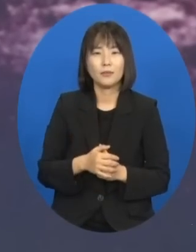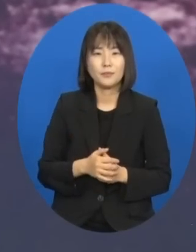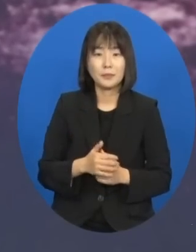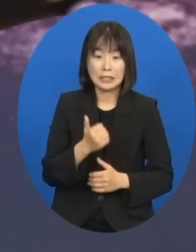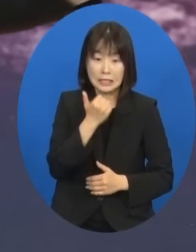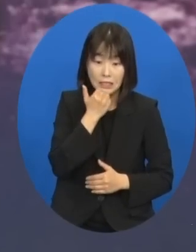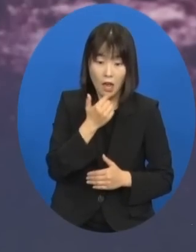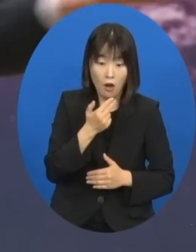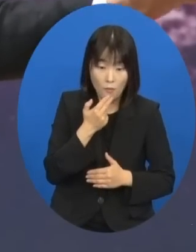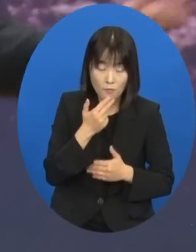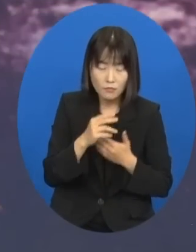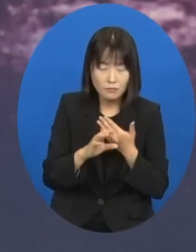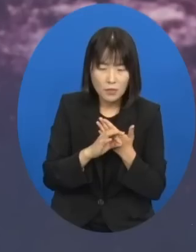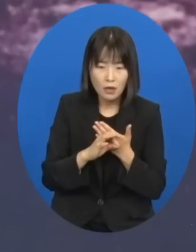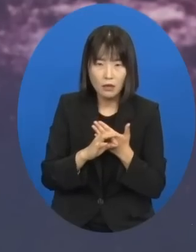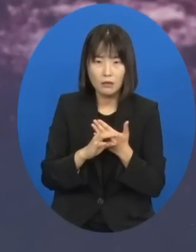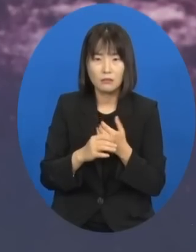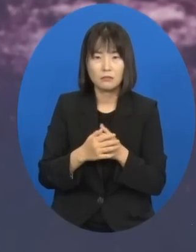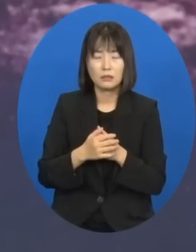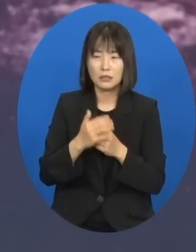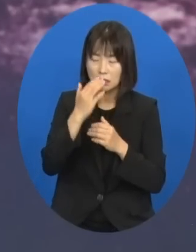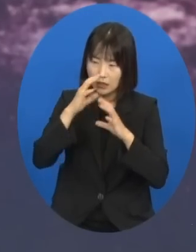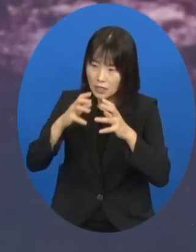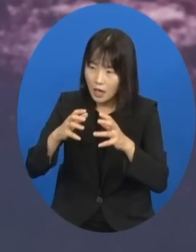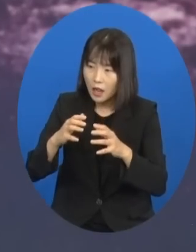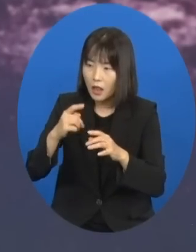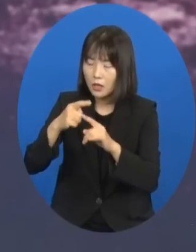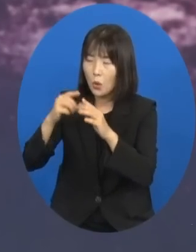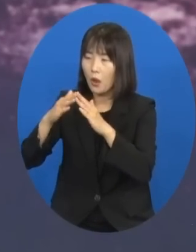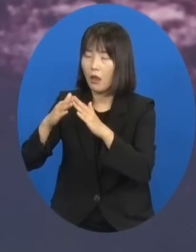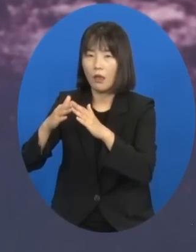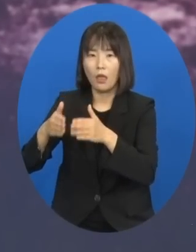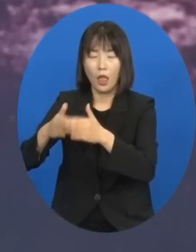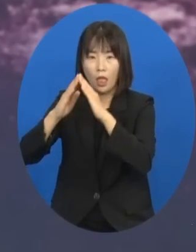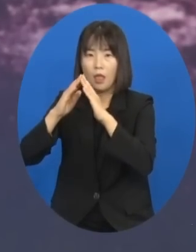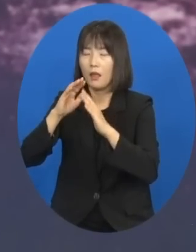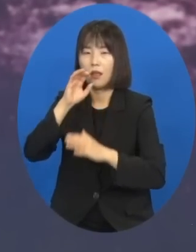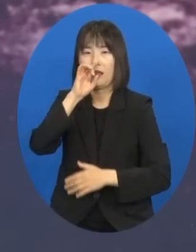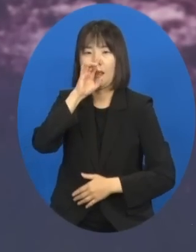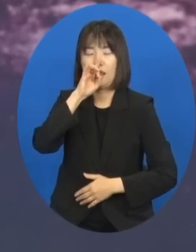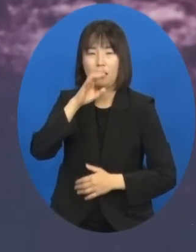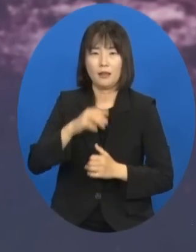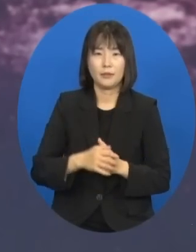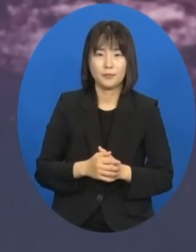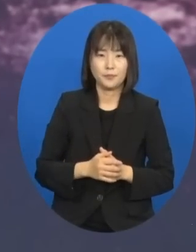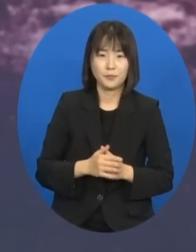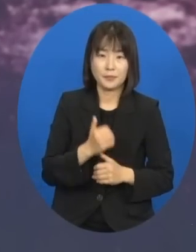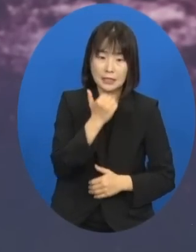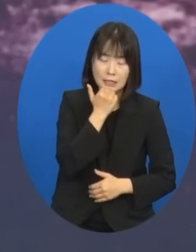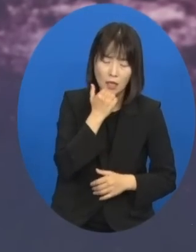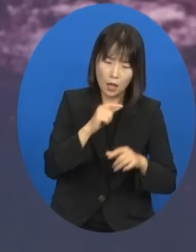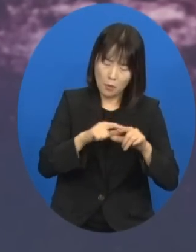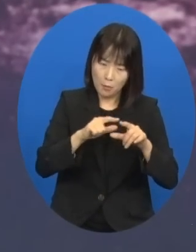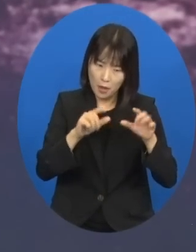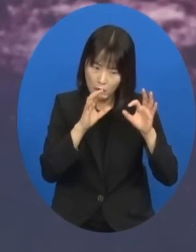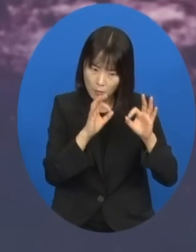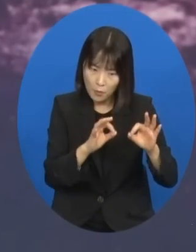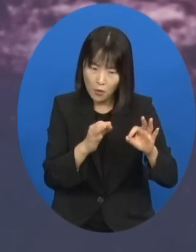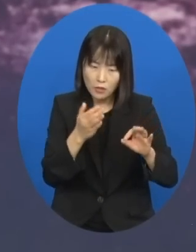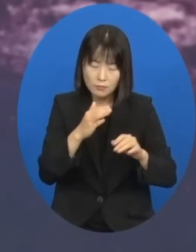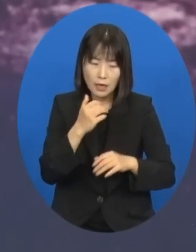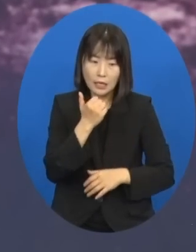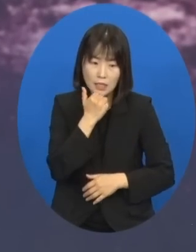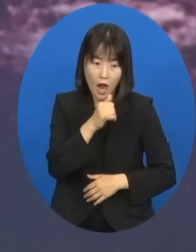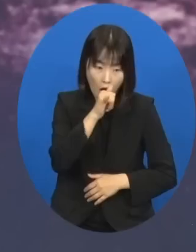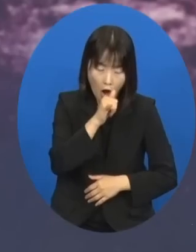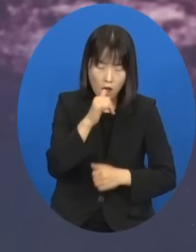이스라엘 교회 안 되는 거예요. 이삭이 아무리 평범해 보여도요 이삭이 있기 때문에 하나님의 계획이